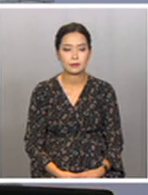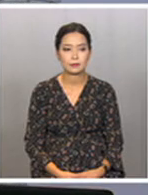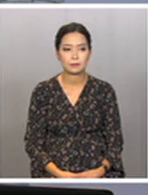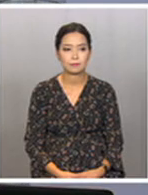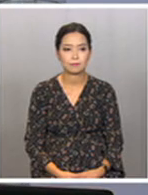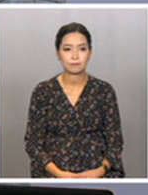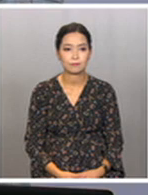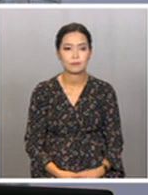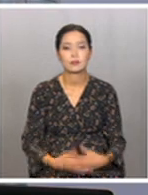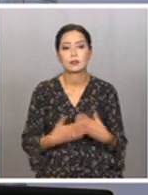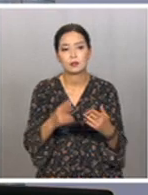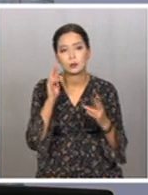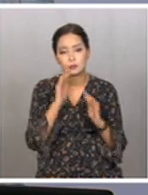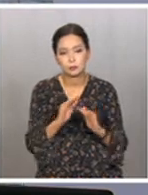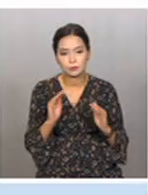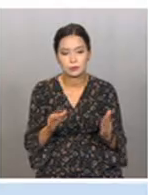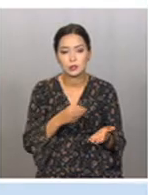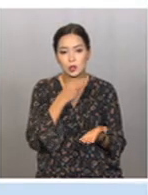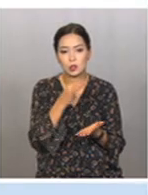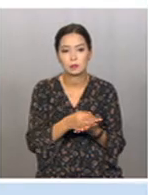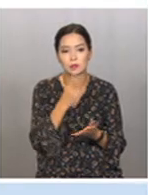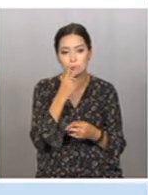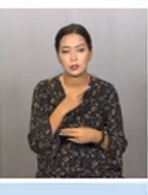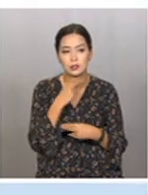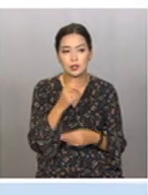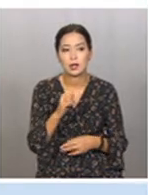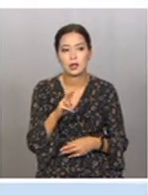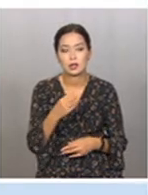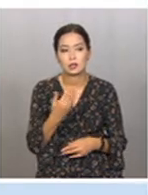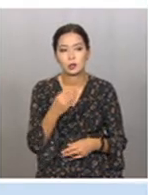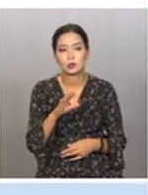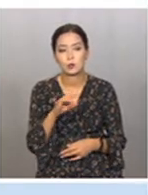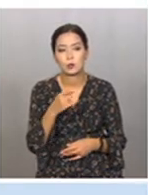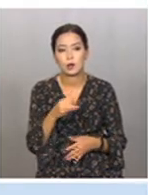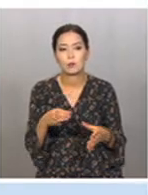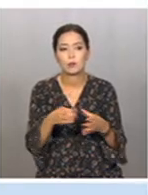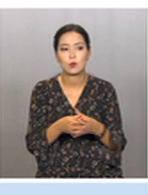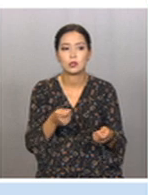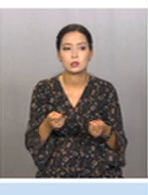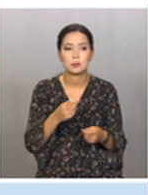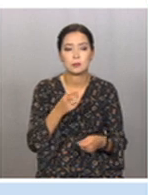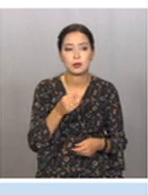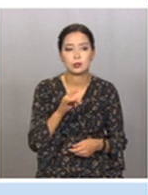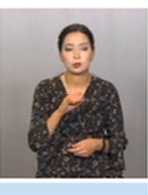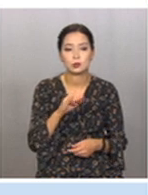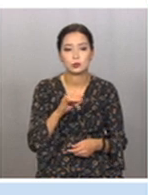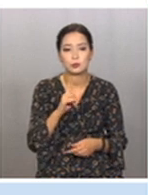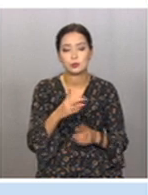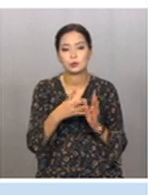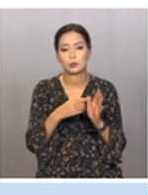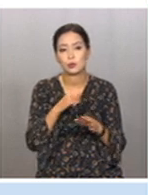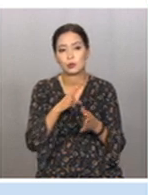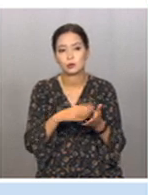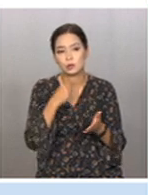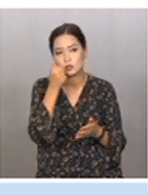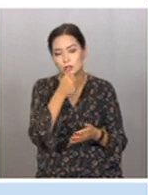Ал енді оқушылар жауабын қарайық. Алаш орданың Торғай бөлімшесінің жетекшісі Ахмет Байтұрсынұлы 1919